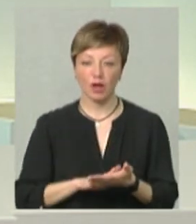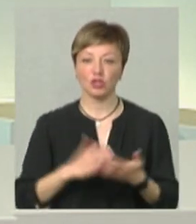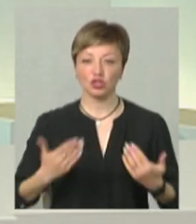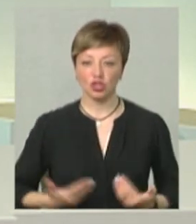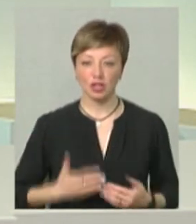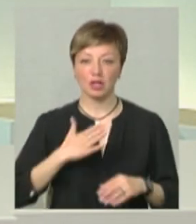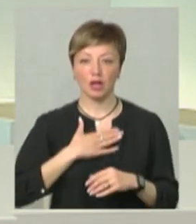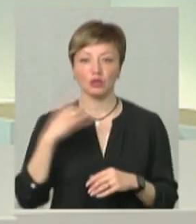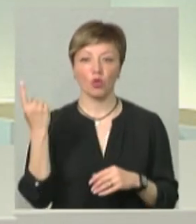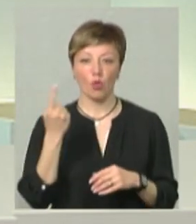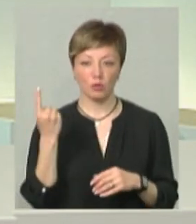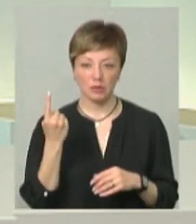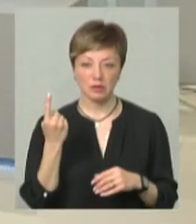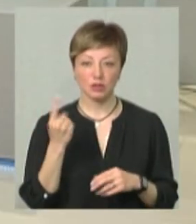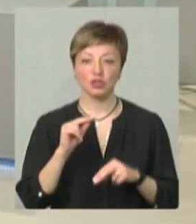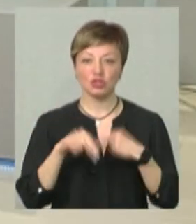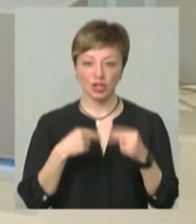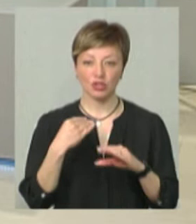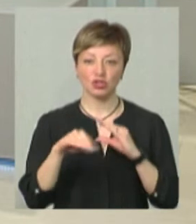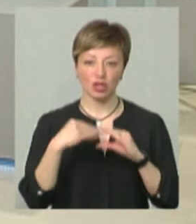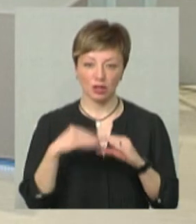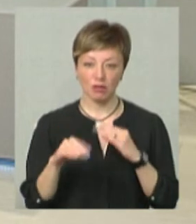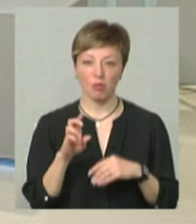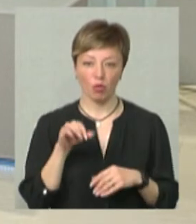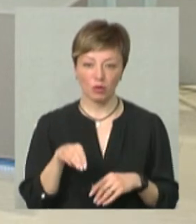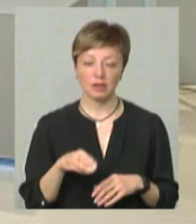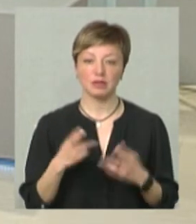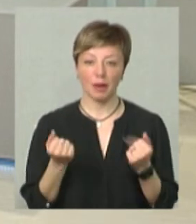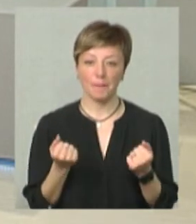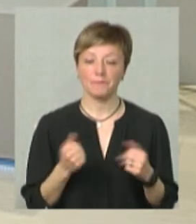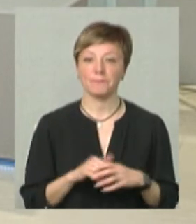жителів нашої області. Це через чат-бот? Через чат-бот.